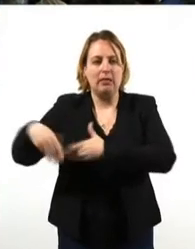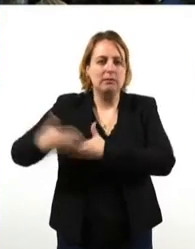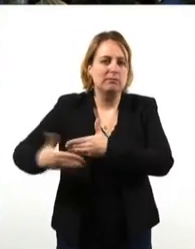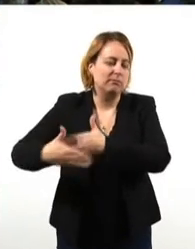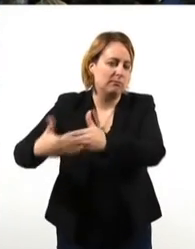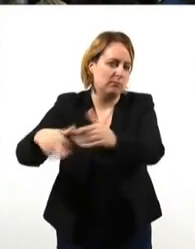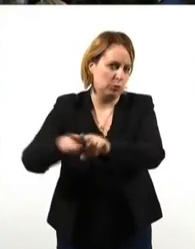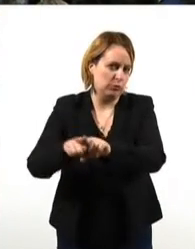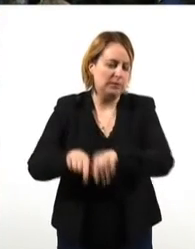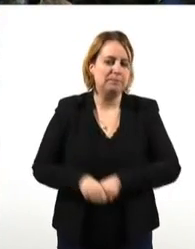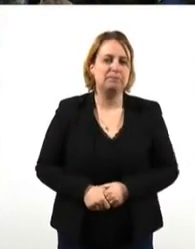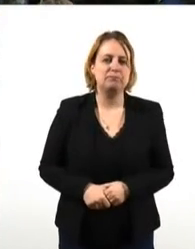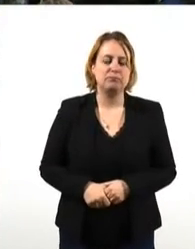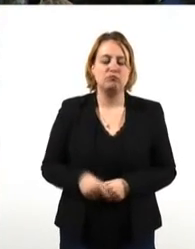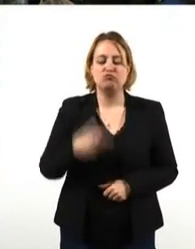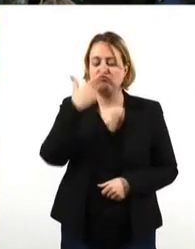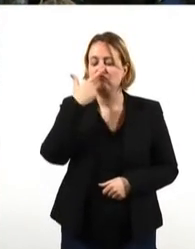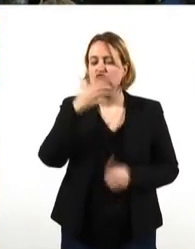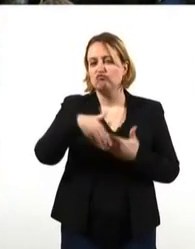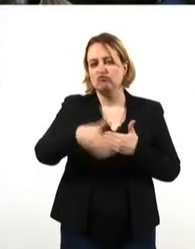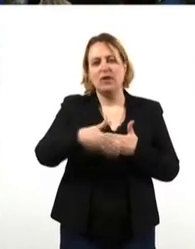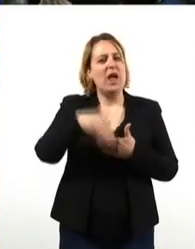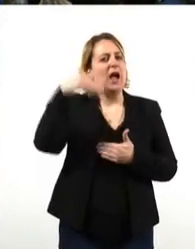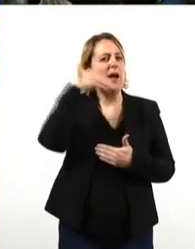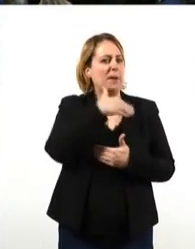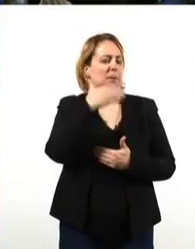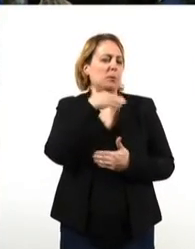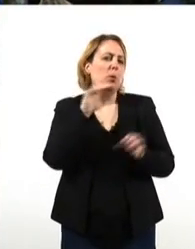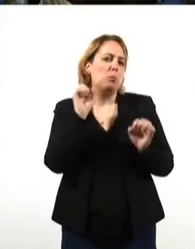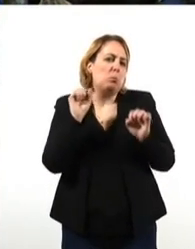de rapidement, je pense,